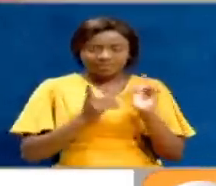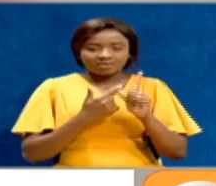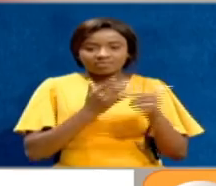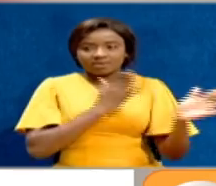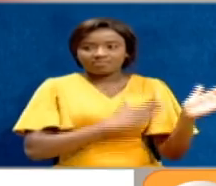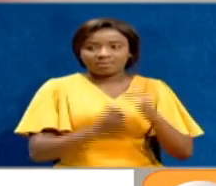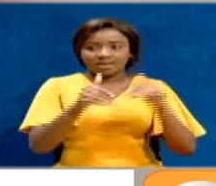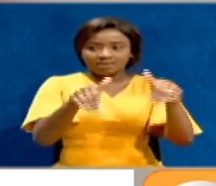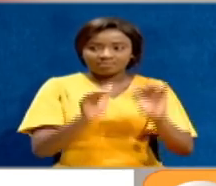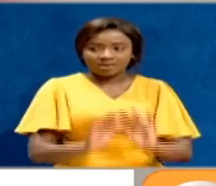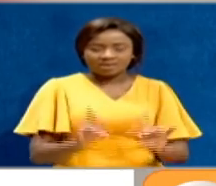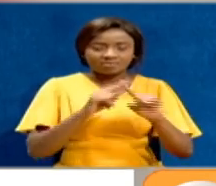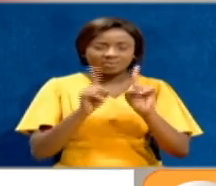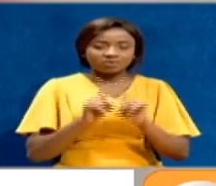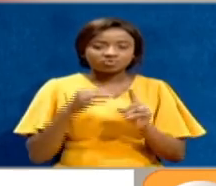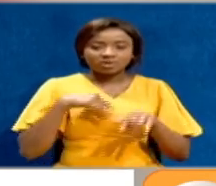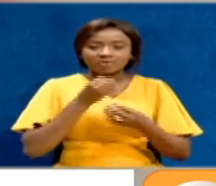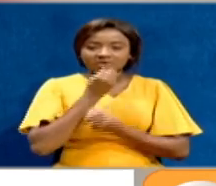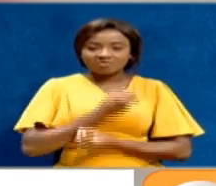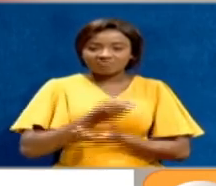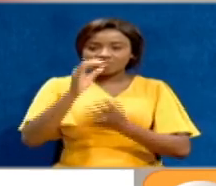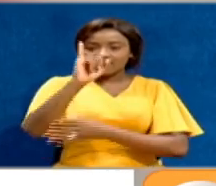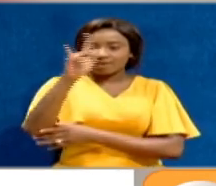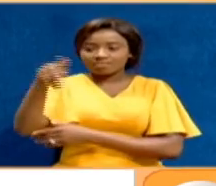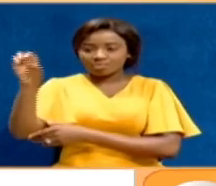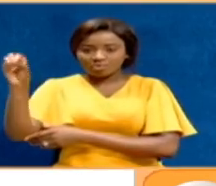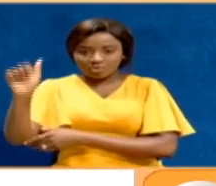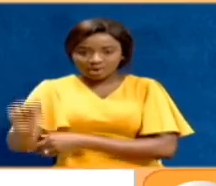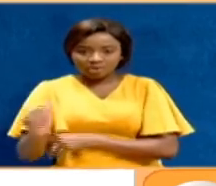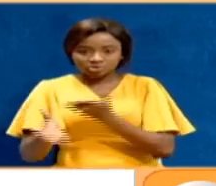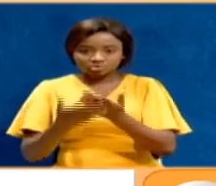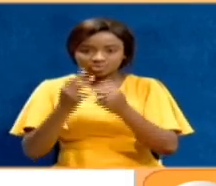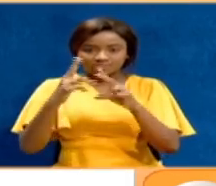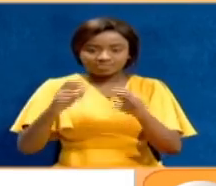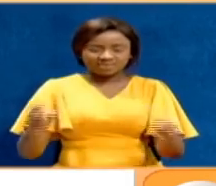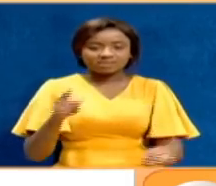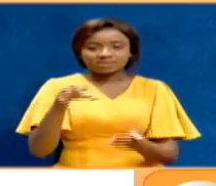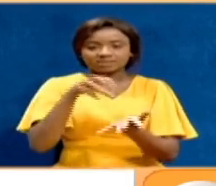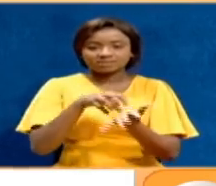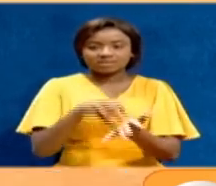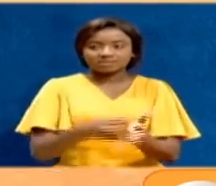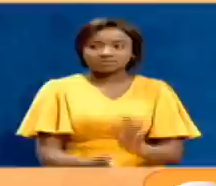wamepiga ripoti kwa mamlaka ya kuangazia utendakazi wa polisi aipoa.